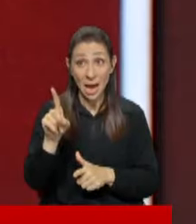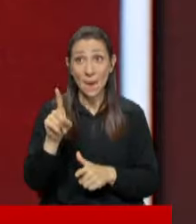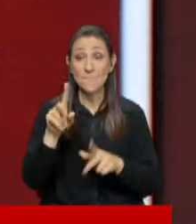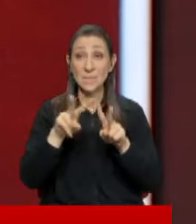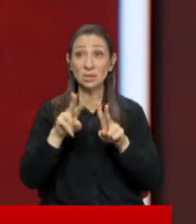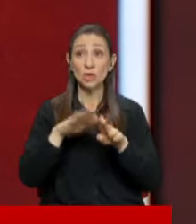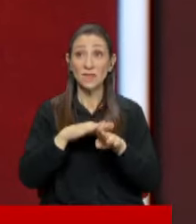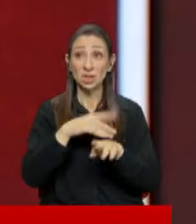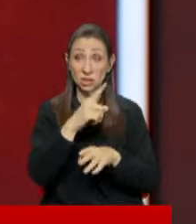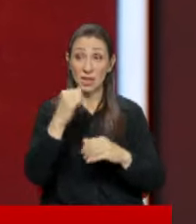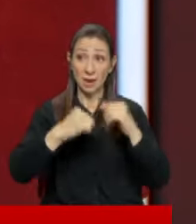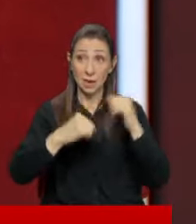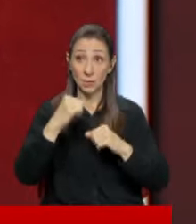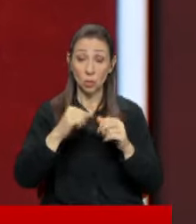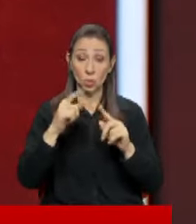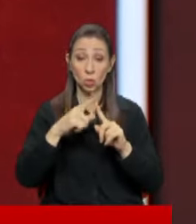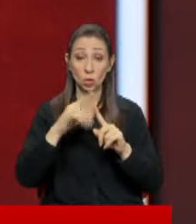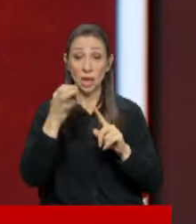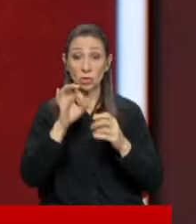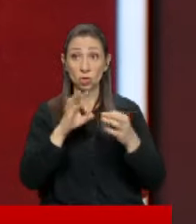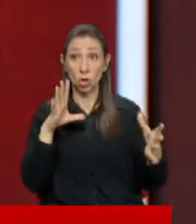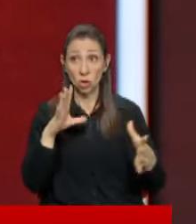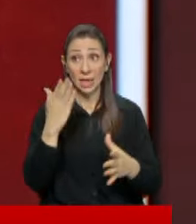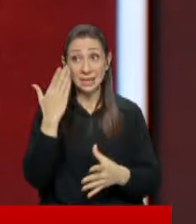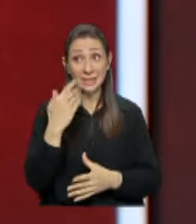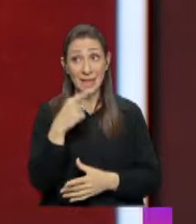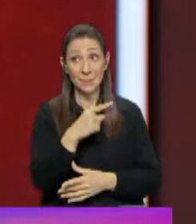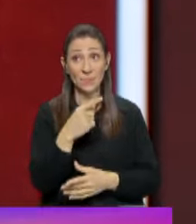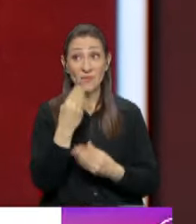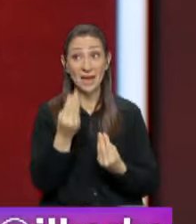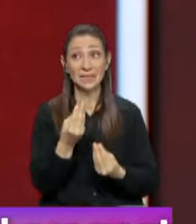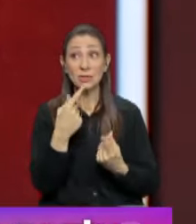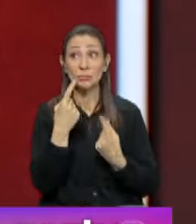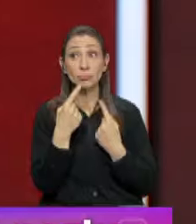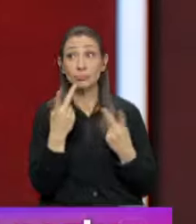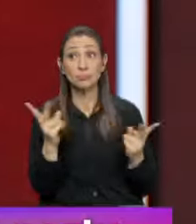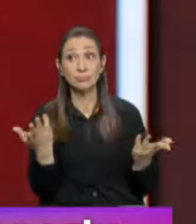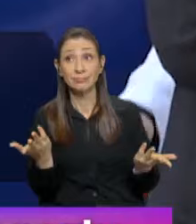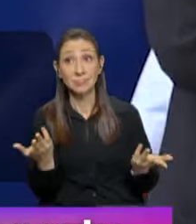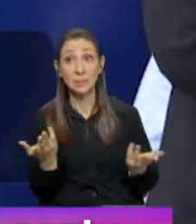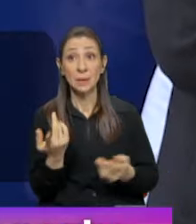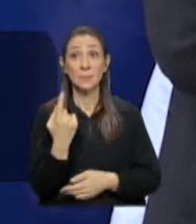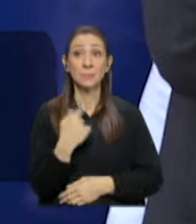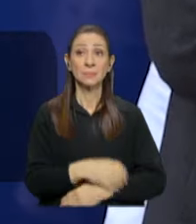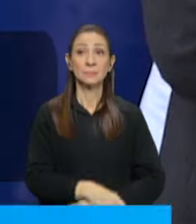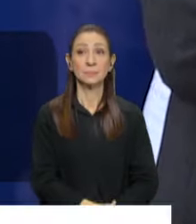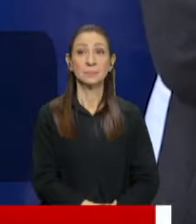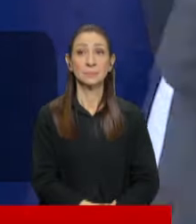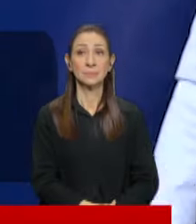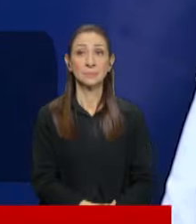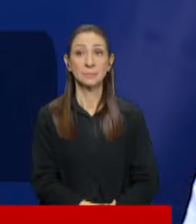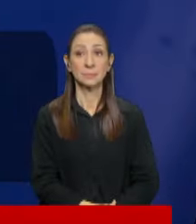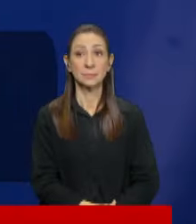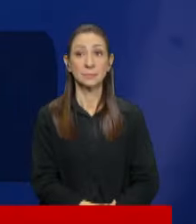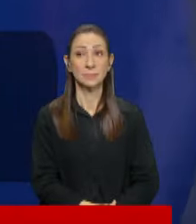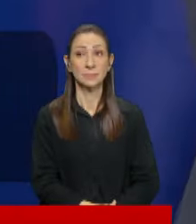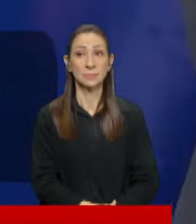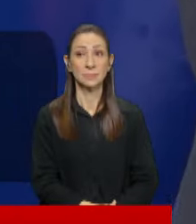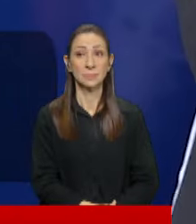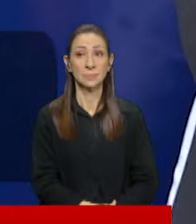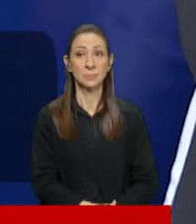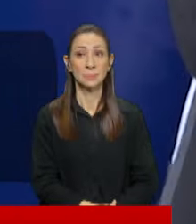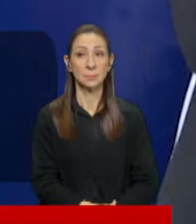Mansur Yavaş'ın rakibi Turgut Altınok, izleyelim verdiği mesajları. Bir bakıyorlar, ulan yalnız bir adam. Korumalar nerede?